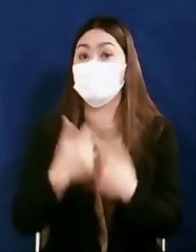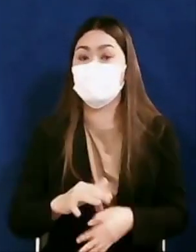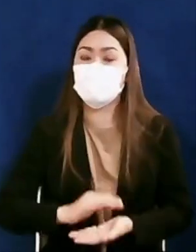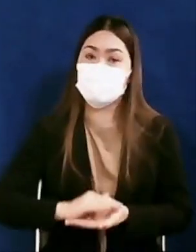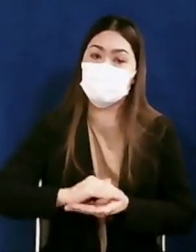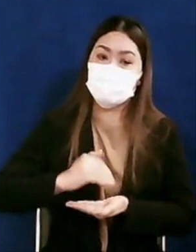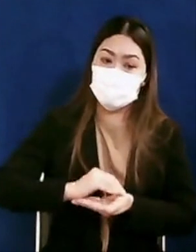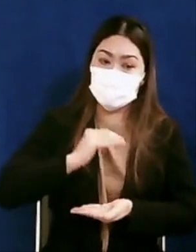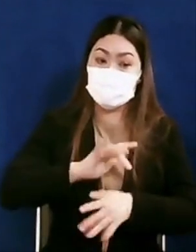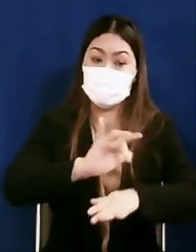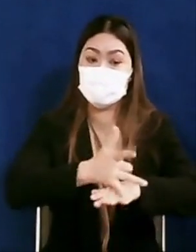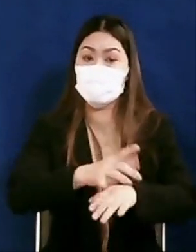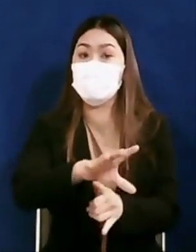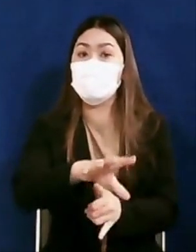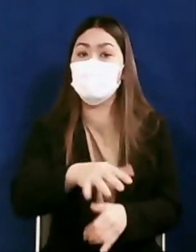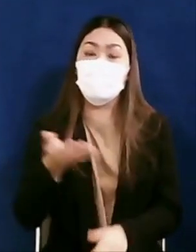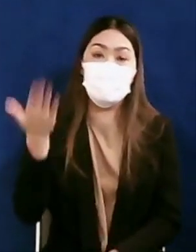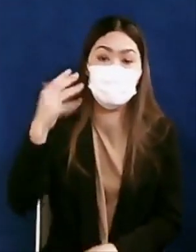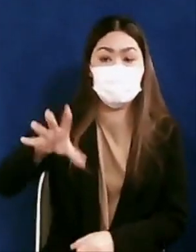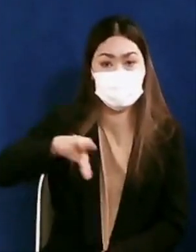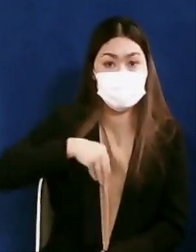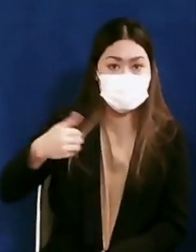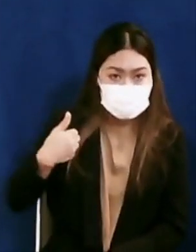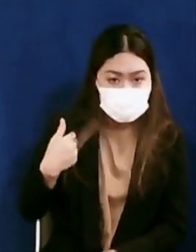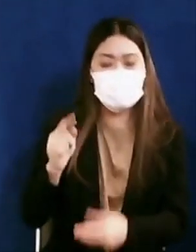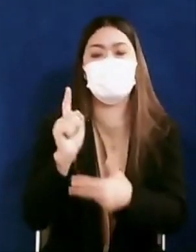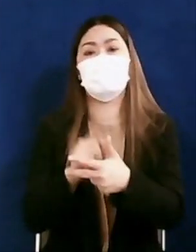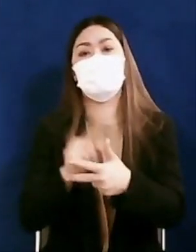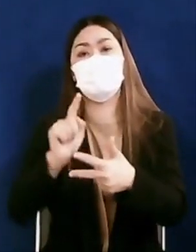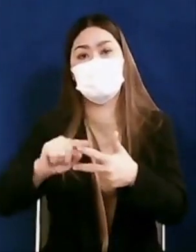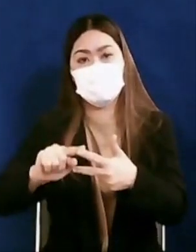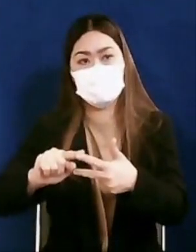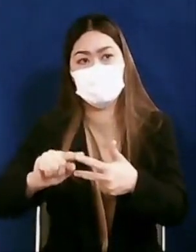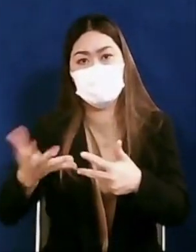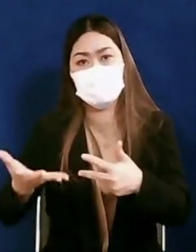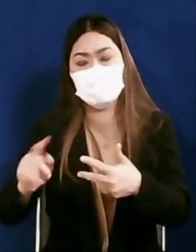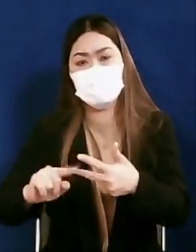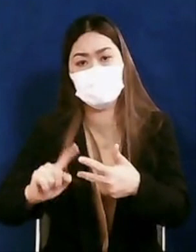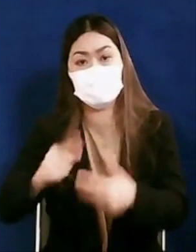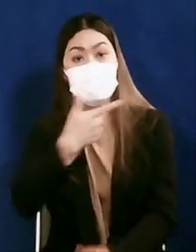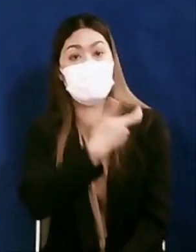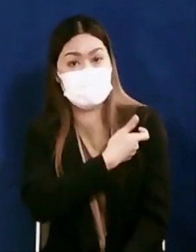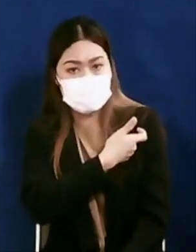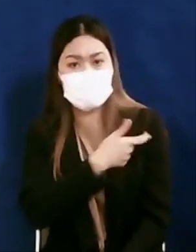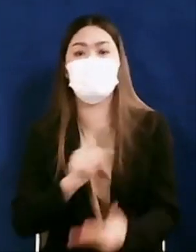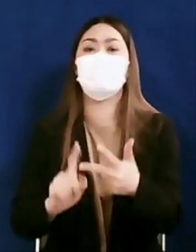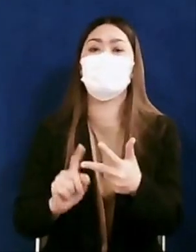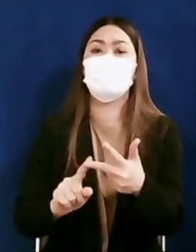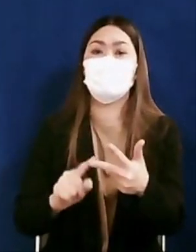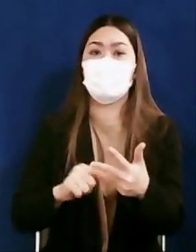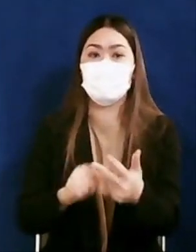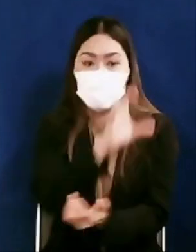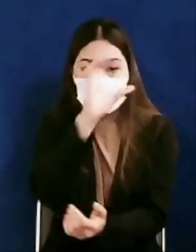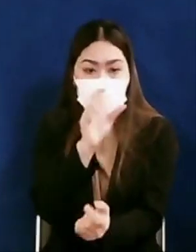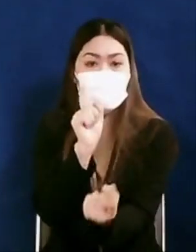กันแล้วจากการติดเชื้อมาก่อนจากการที่ได้พูดง่ายๆฉีดวัคซีนหรือจากการที่เราห